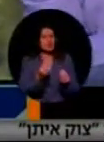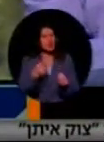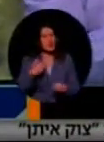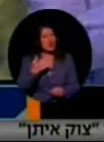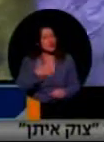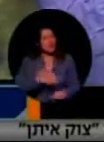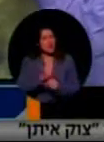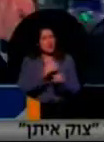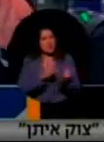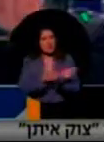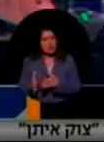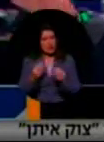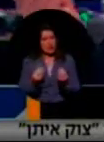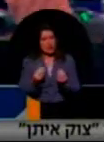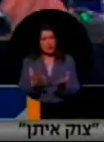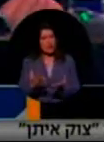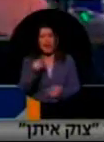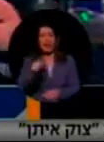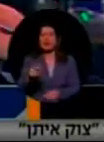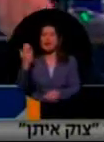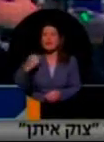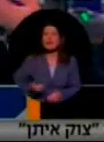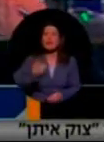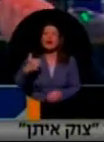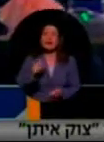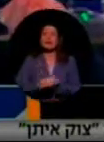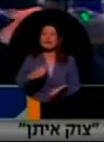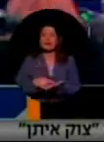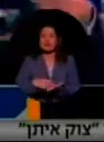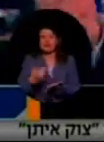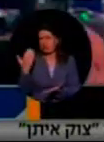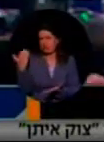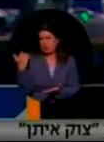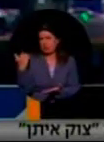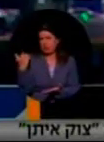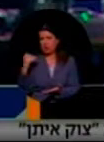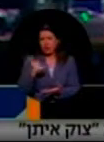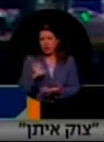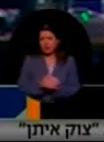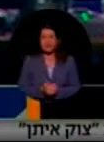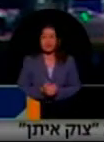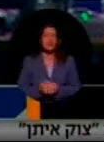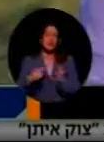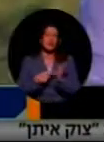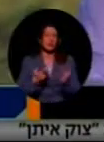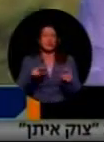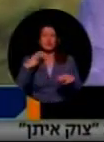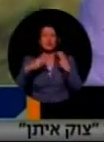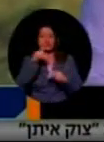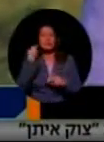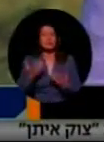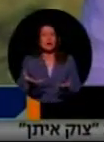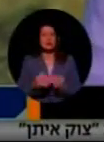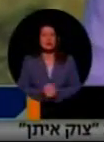מלחמה זה לא רק לוחמים, זה גם כלכלה. רגע, בוא נעשה סדר. אז רגע, אני רוצה להבין, דורון קוני, אתה היית מסעדה בתל אביב, למשל. מסעדה בתל